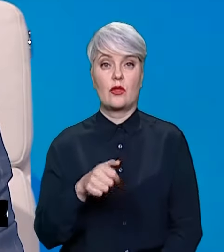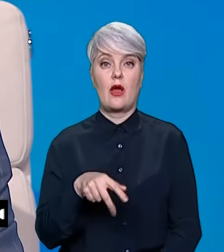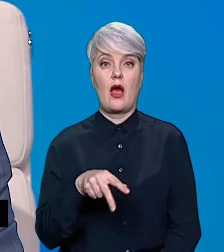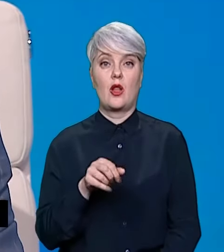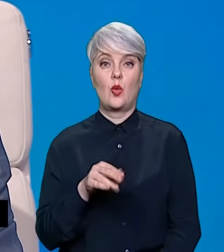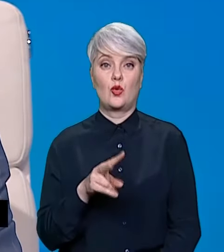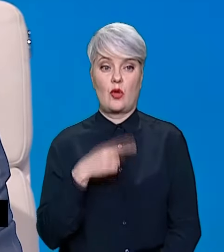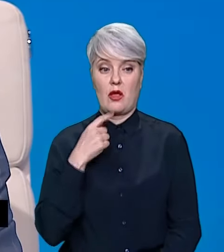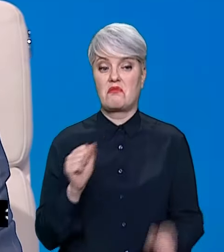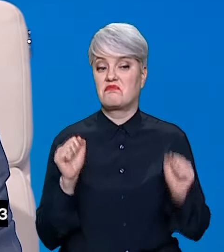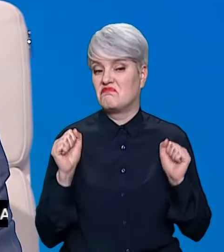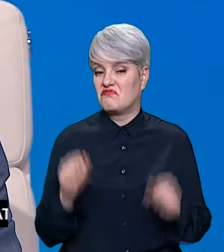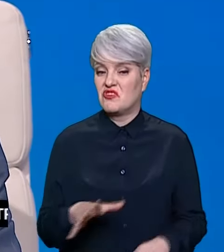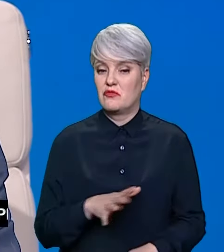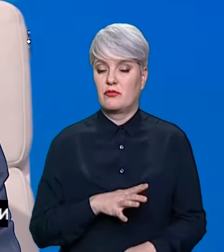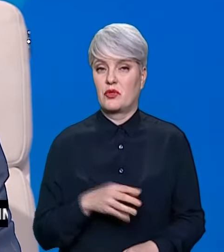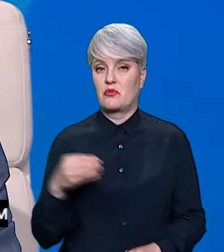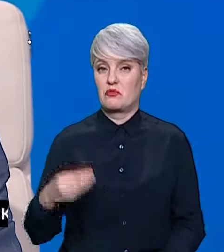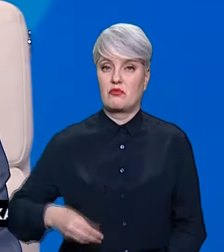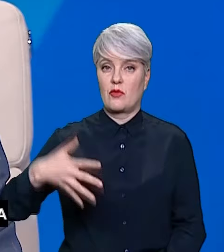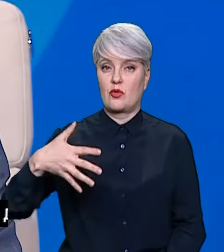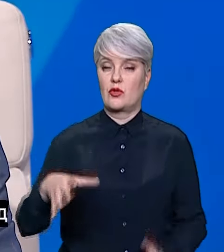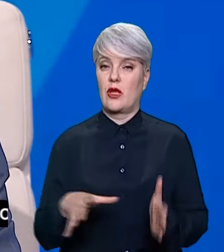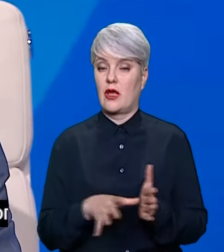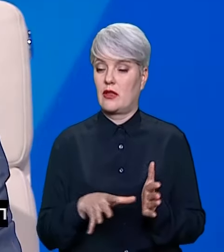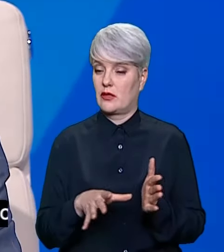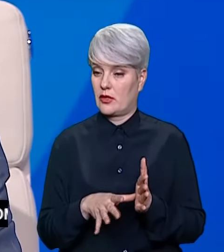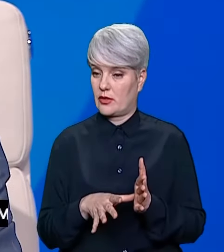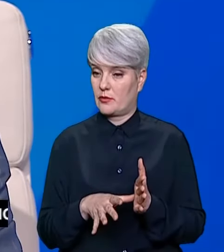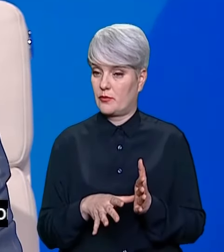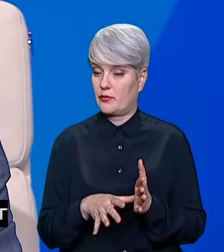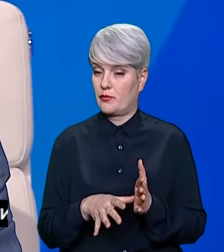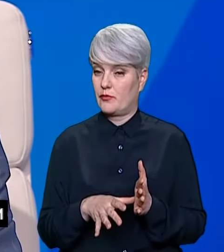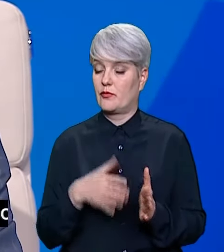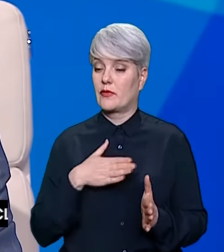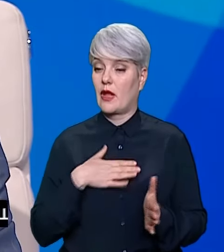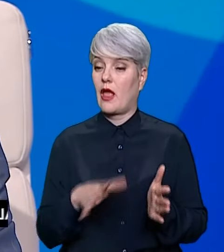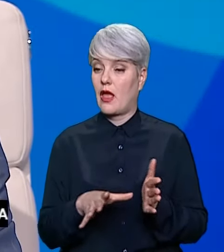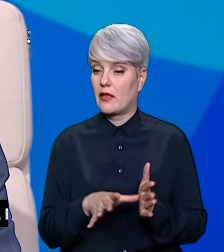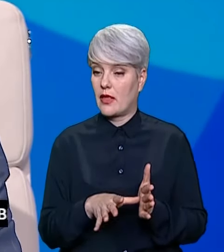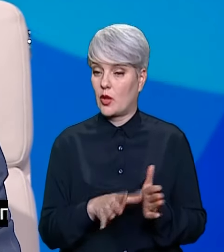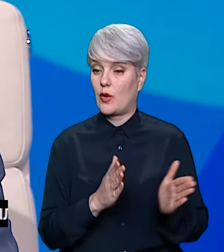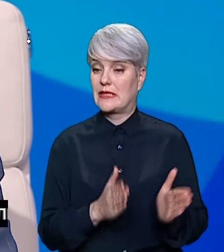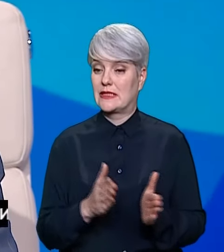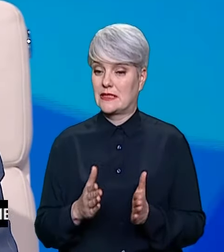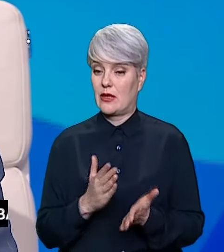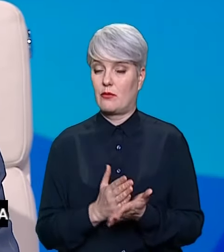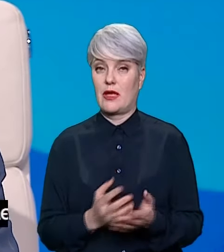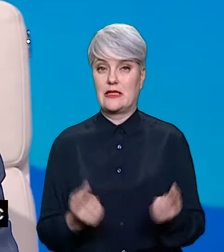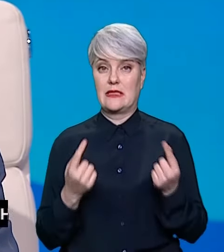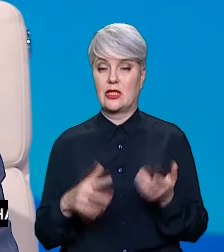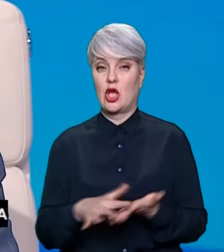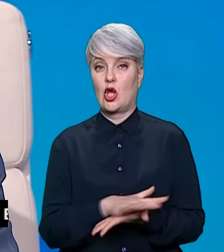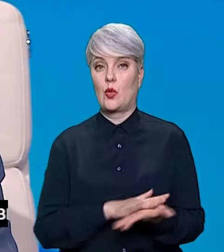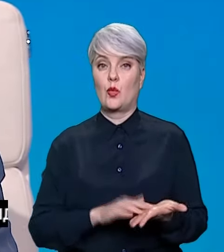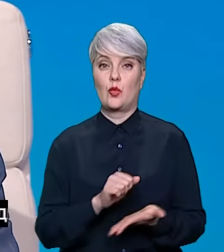виключив подорожчання електроенергії. Про це повідомляє видання Bloomberg. Цитую, наша енергосистема зазнала значних руйнувань